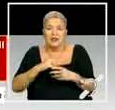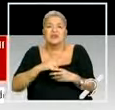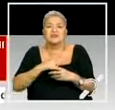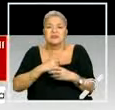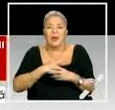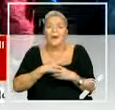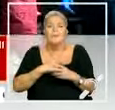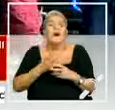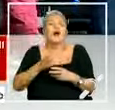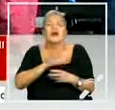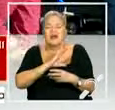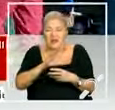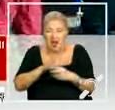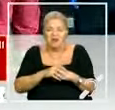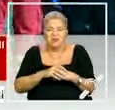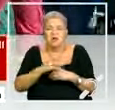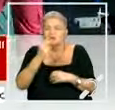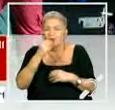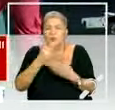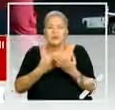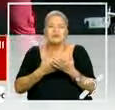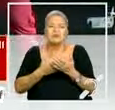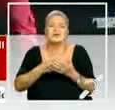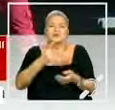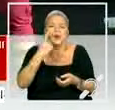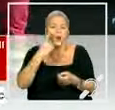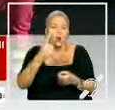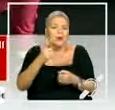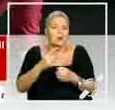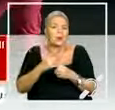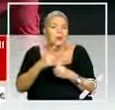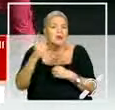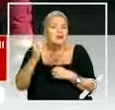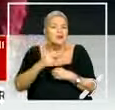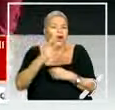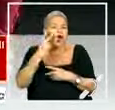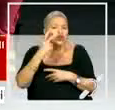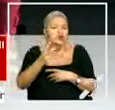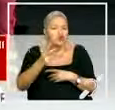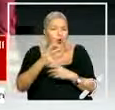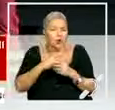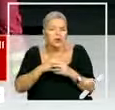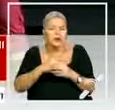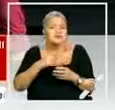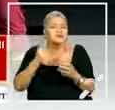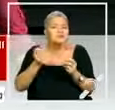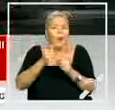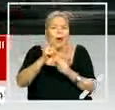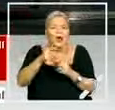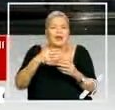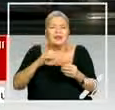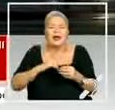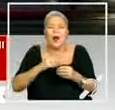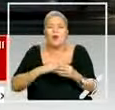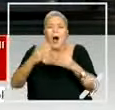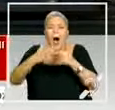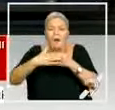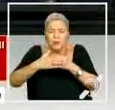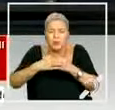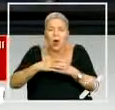stare gravă. Este vorba despre unul dintre cei doi nepalezi care se afla în apropiere